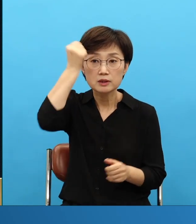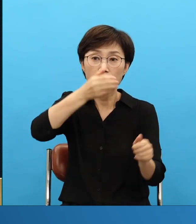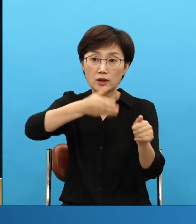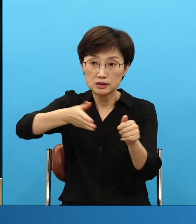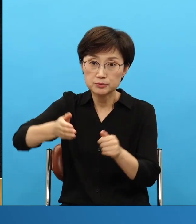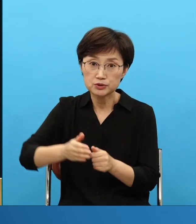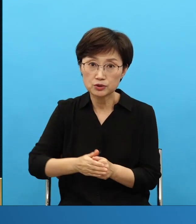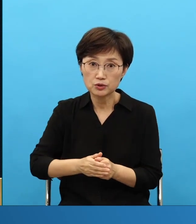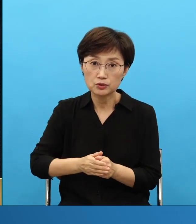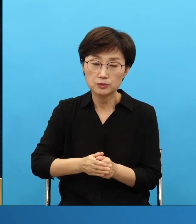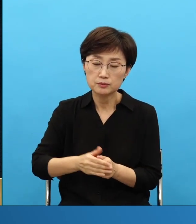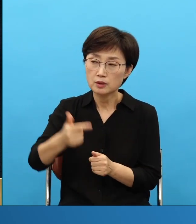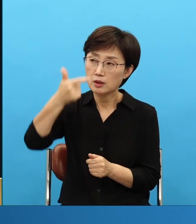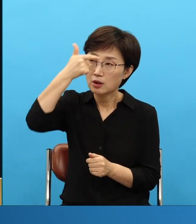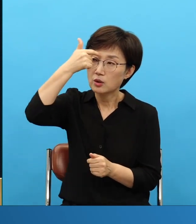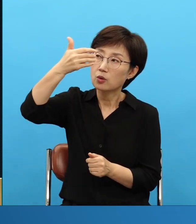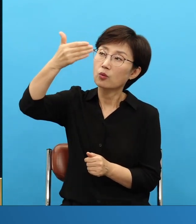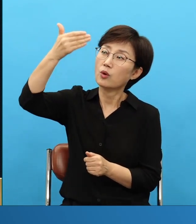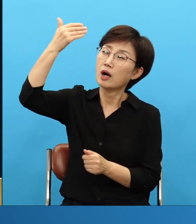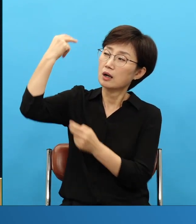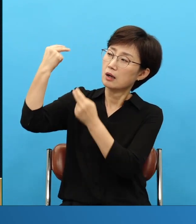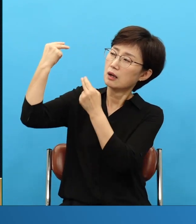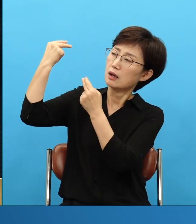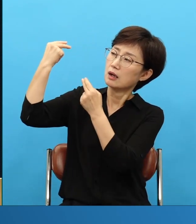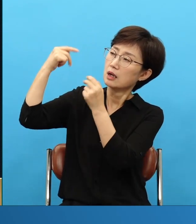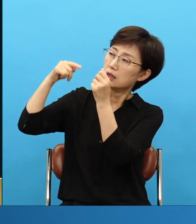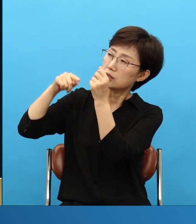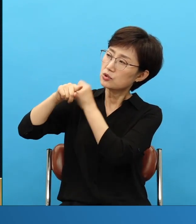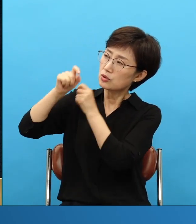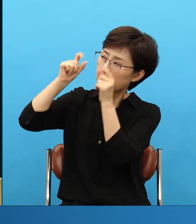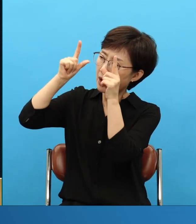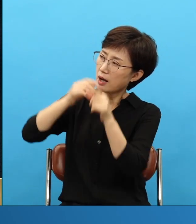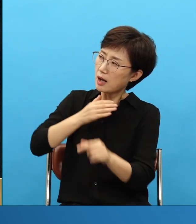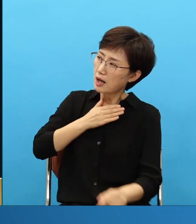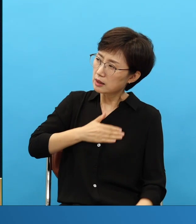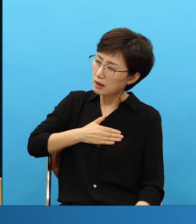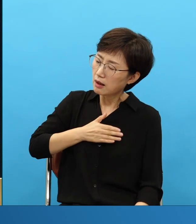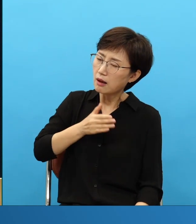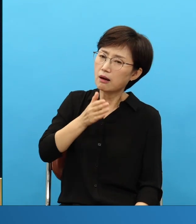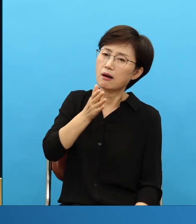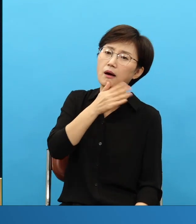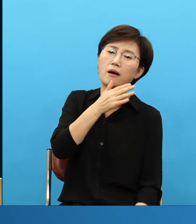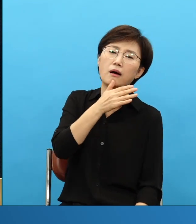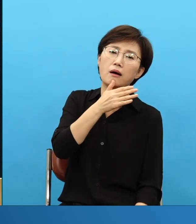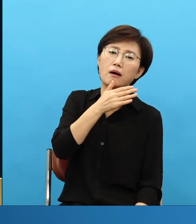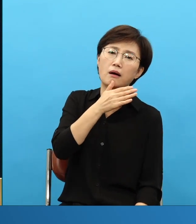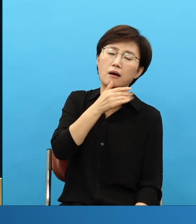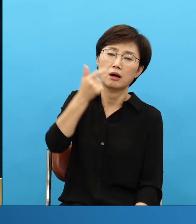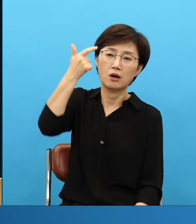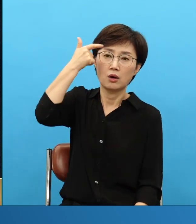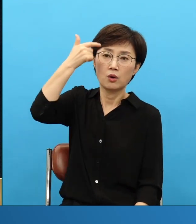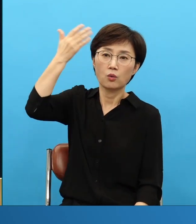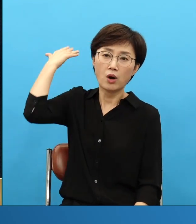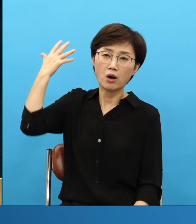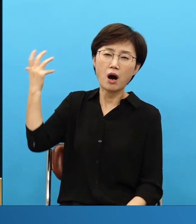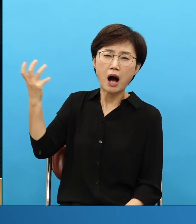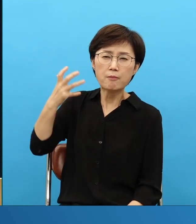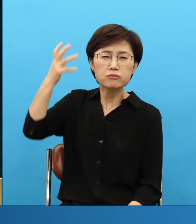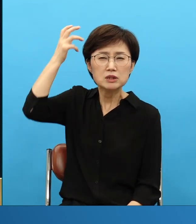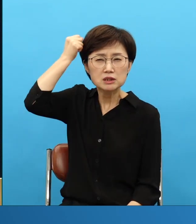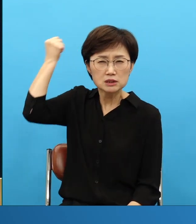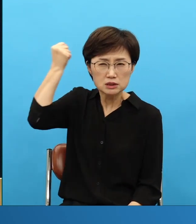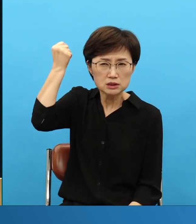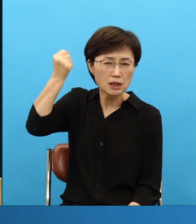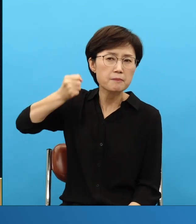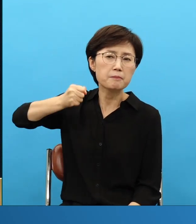자는 과거에서 해방될 수 있습니다. Those who know the past can be set free from the past. 안 그러면 절대 안 됩니다. Otherwise,